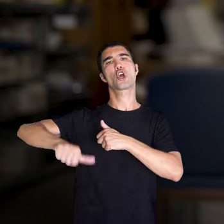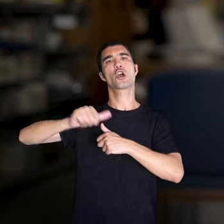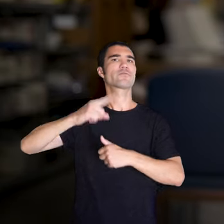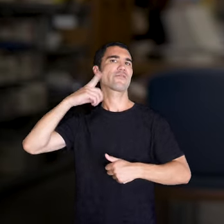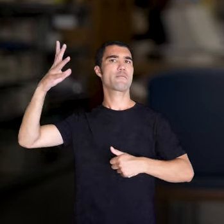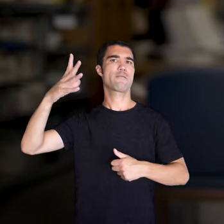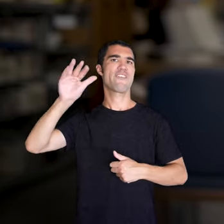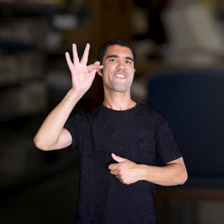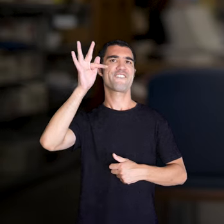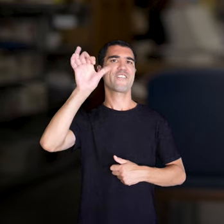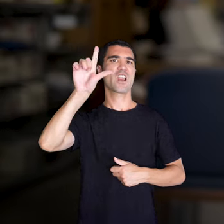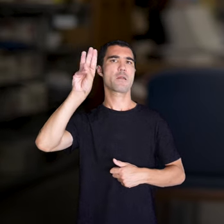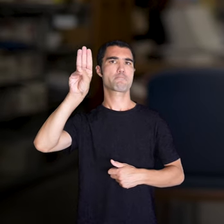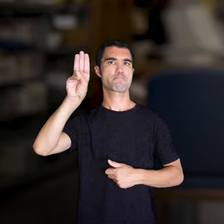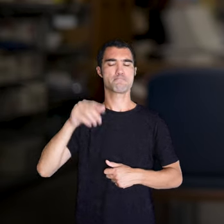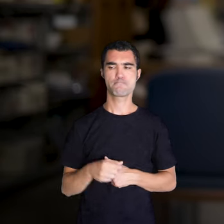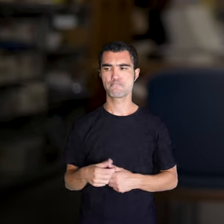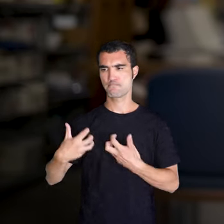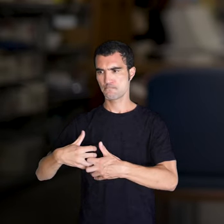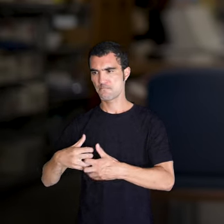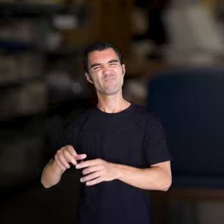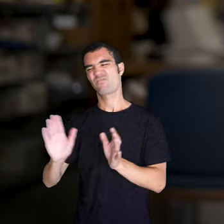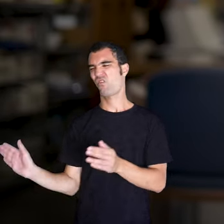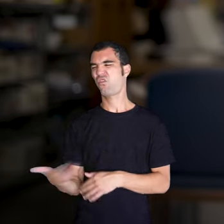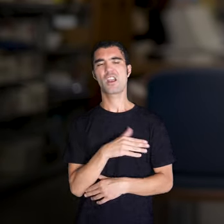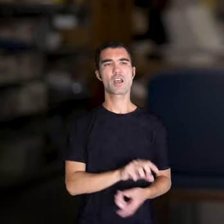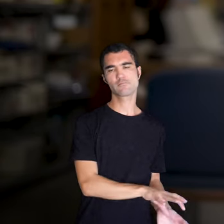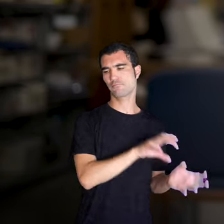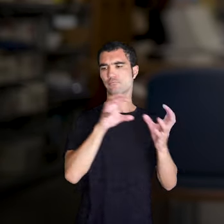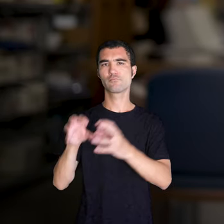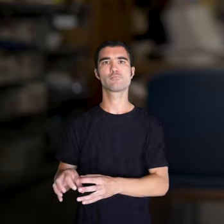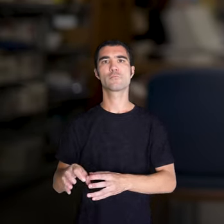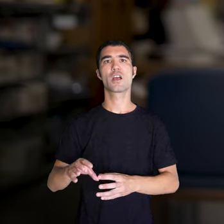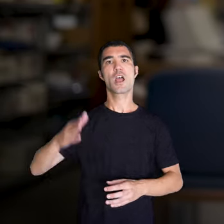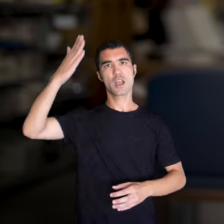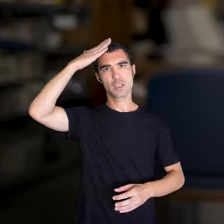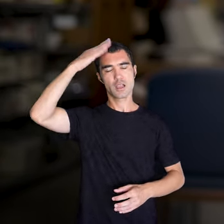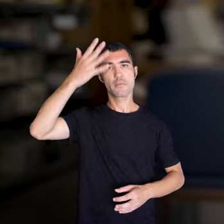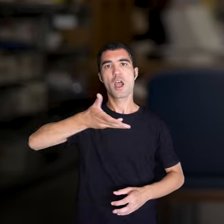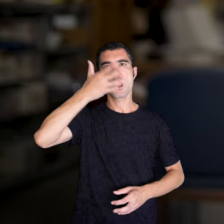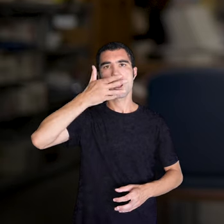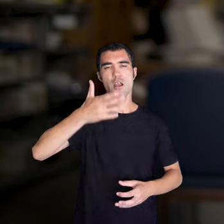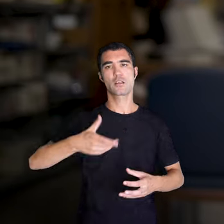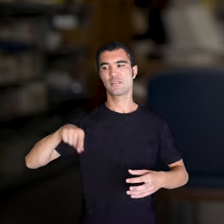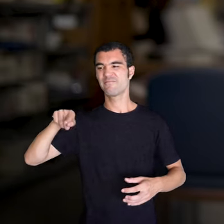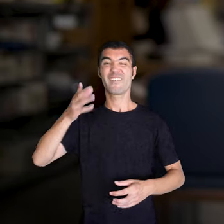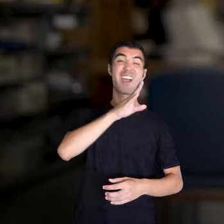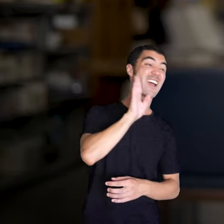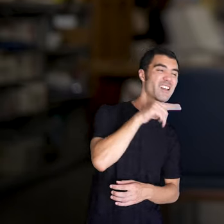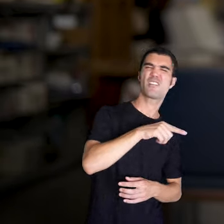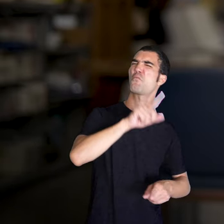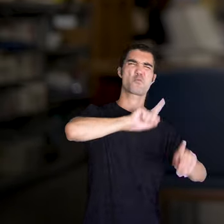Felip, i després llevàrem el Felip i posàrem un motor de cac calent, perquè el Felip tenia molt de